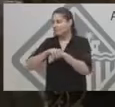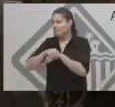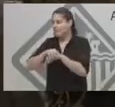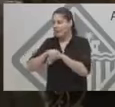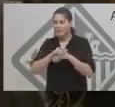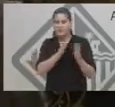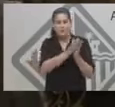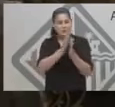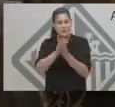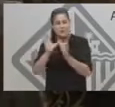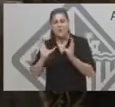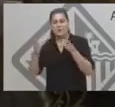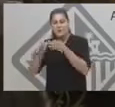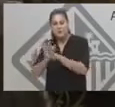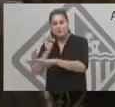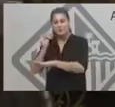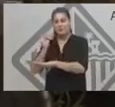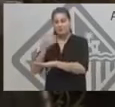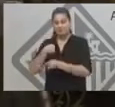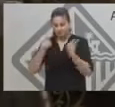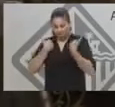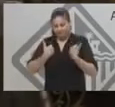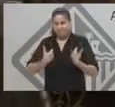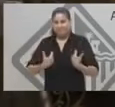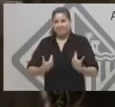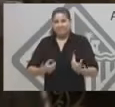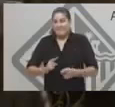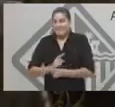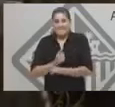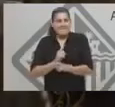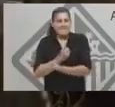més. La veritat és que estic super mega nerviosa.